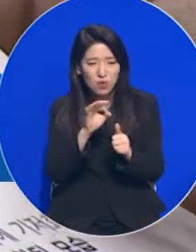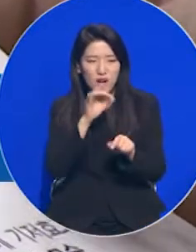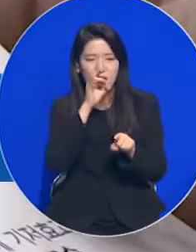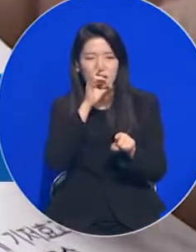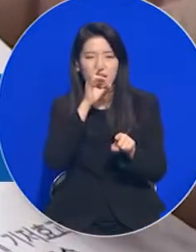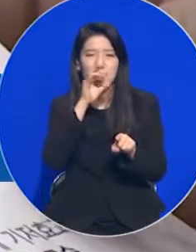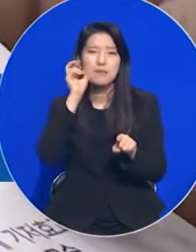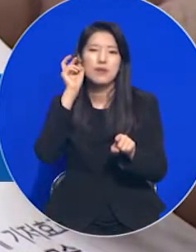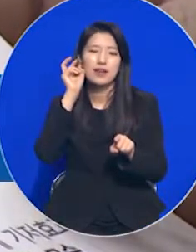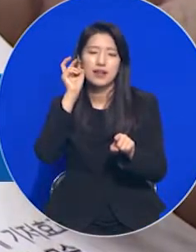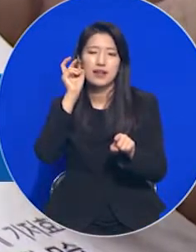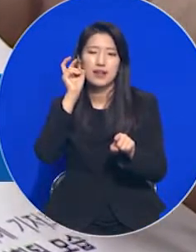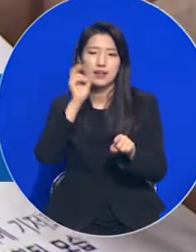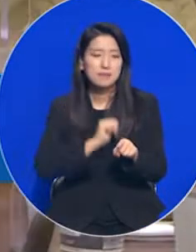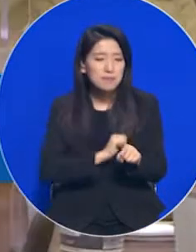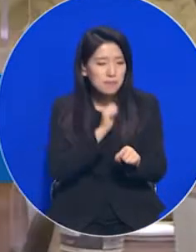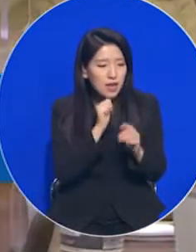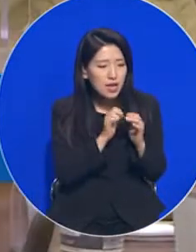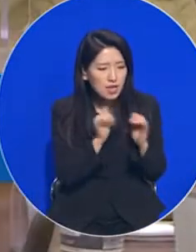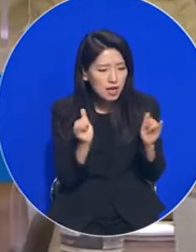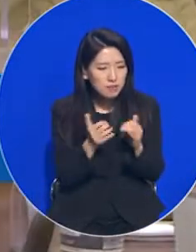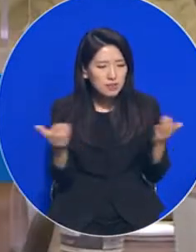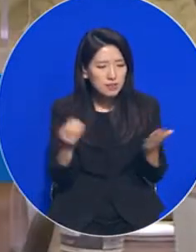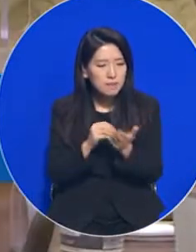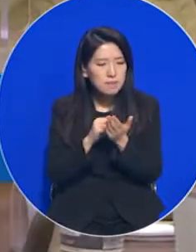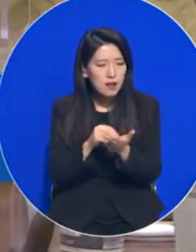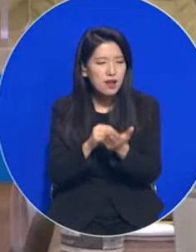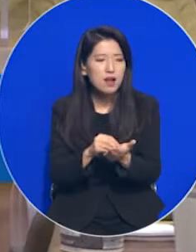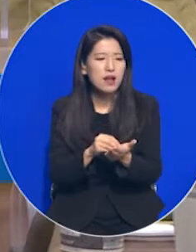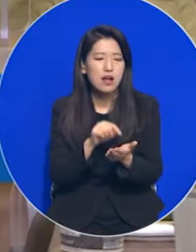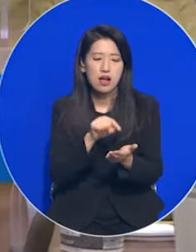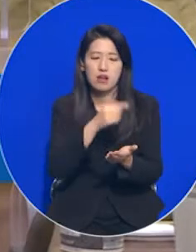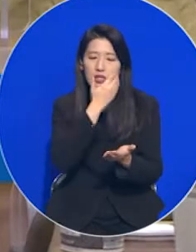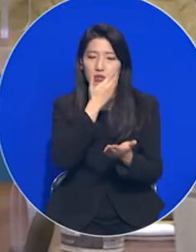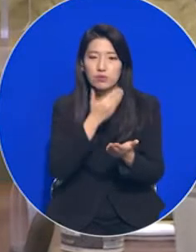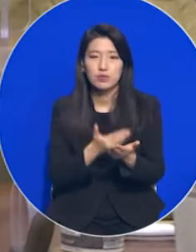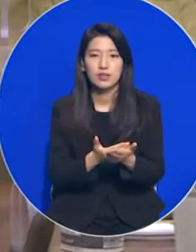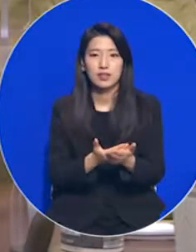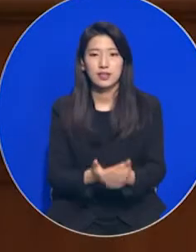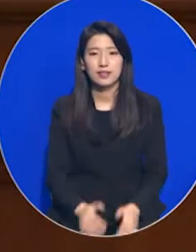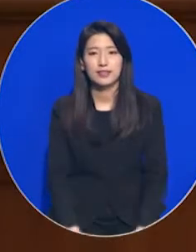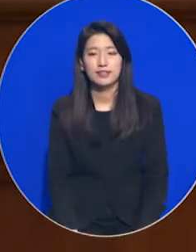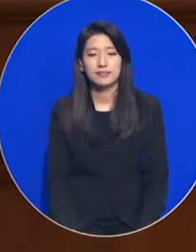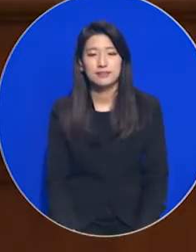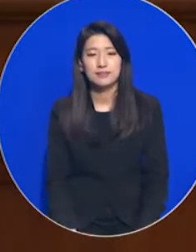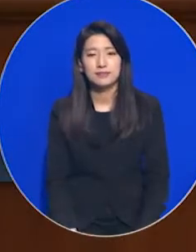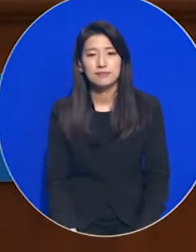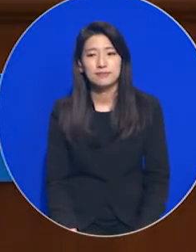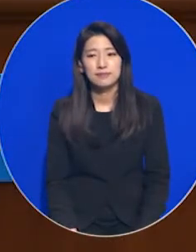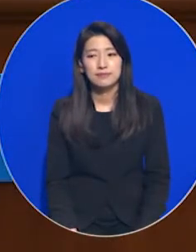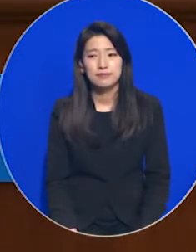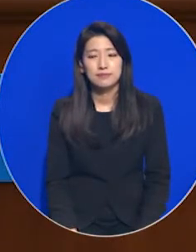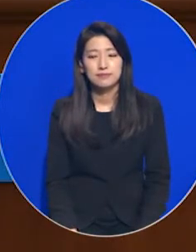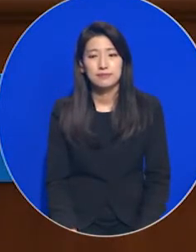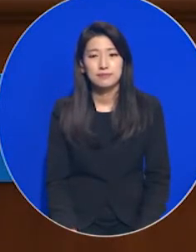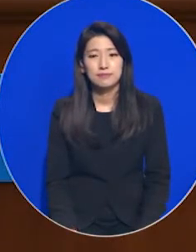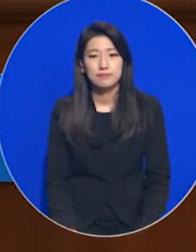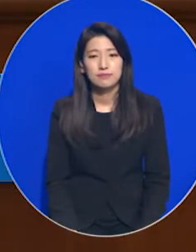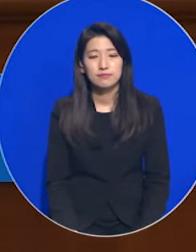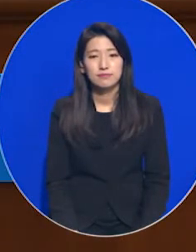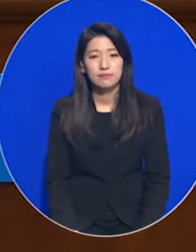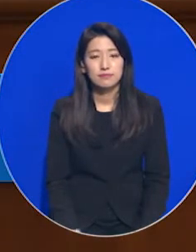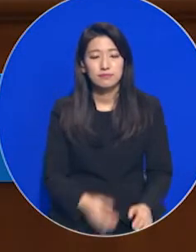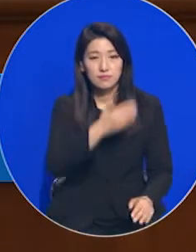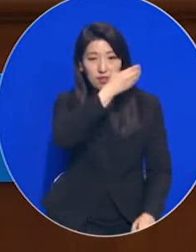것이라며 취약계층 고용 지원의 정책적 중요도가 매우 크다고 강조했습니다. 청년, 여성 등